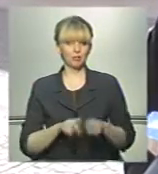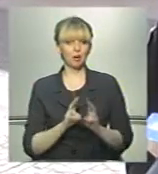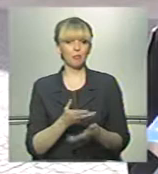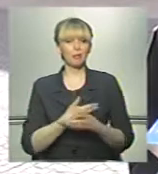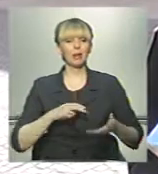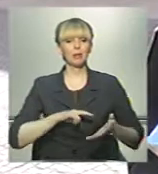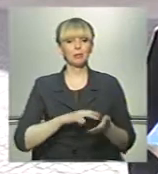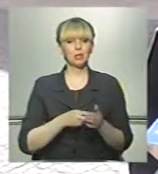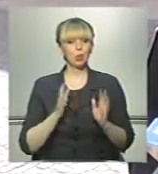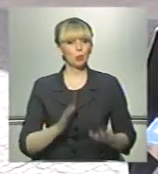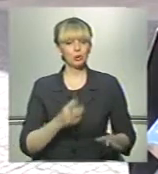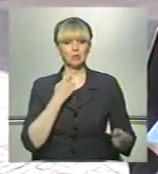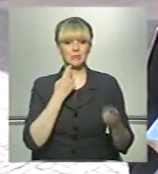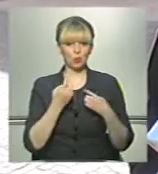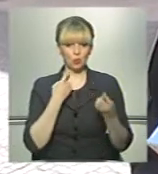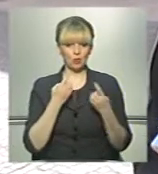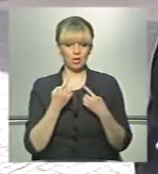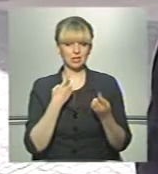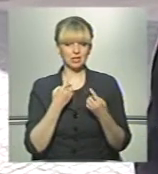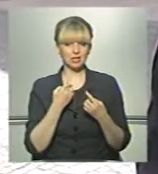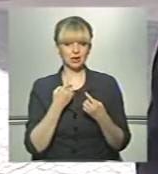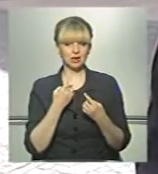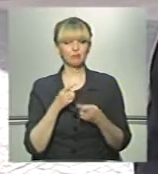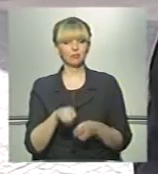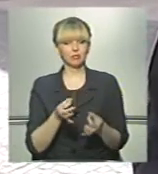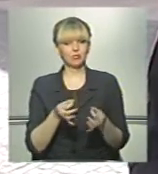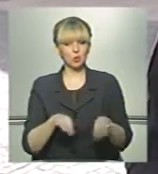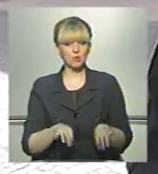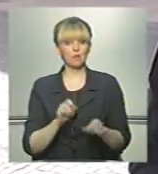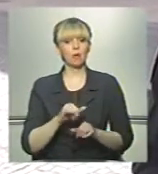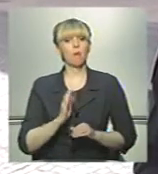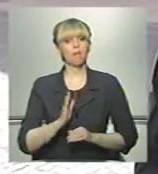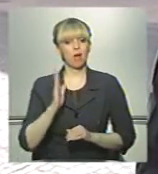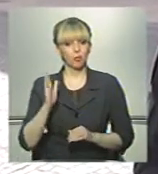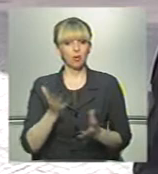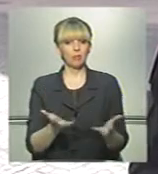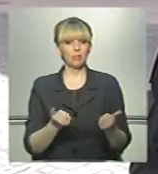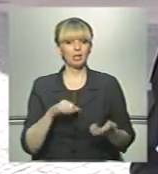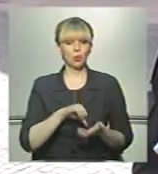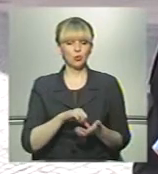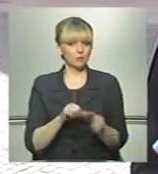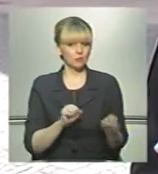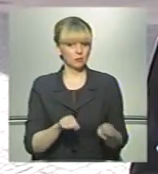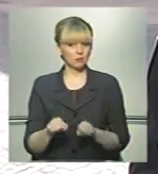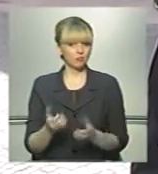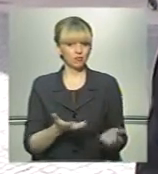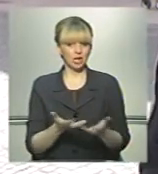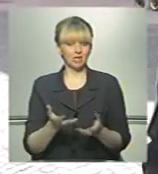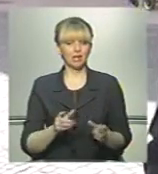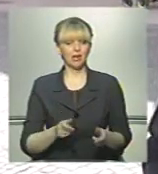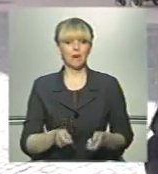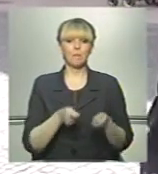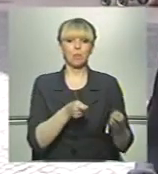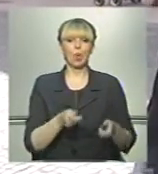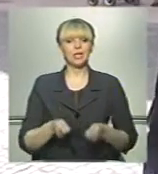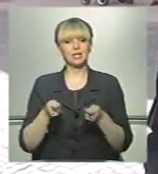також плануємо, будемо спілкуватися, воно дозволить у майбутньому брати участь, можливо, в якихось поїздках